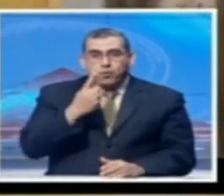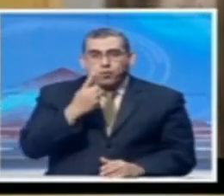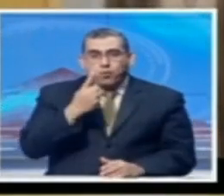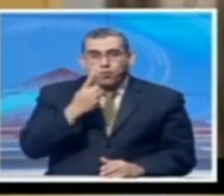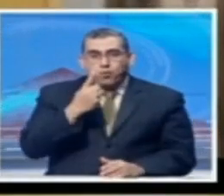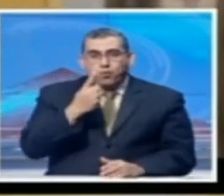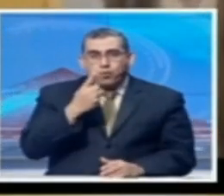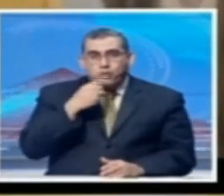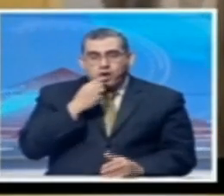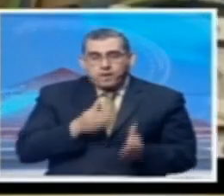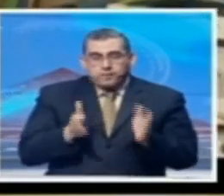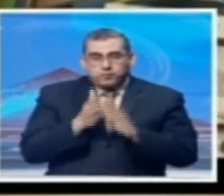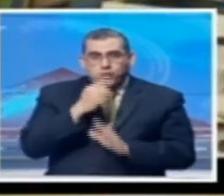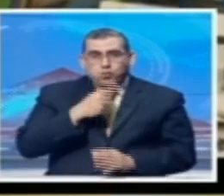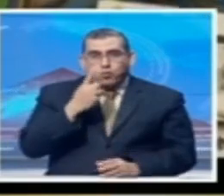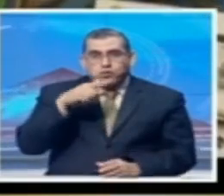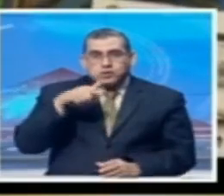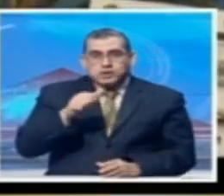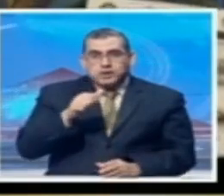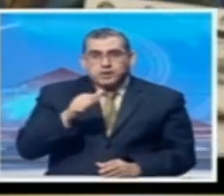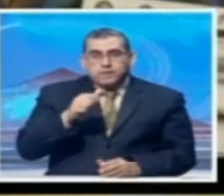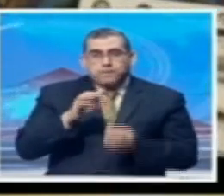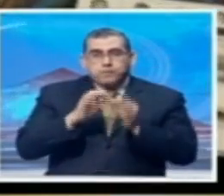هذه القضايا بلغت